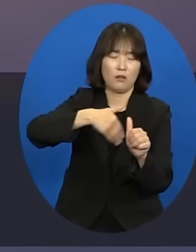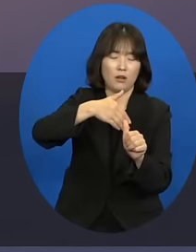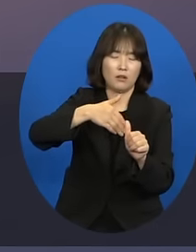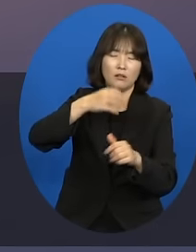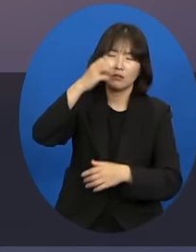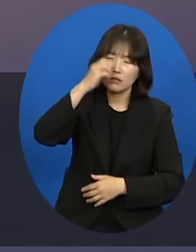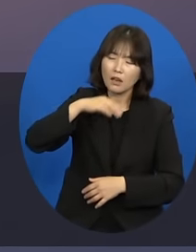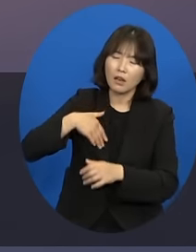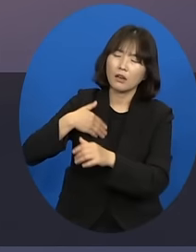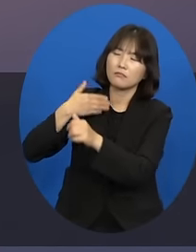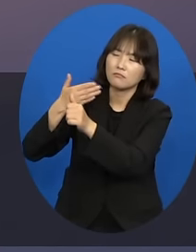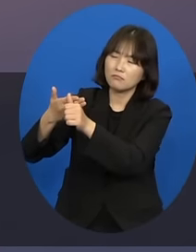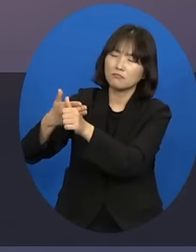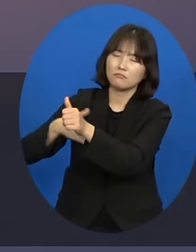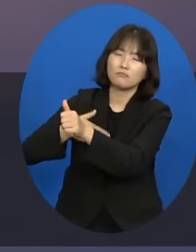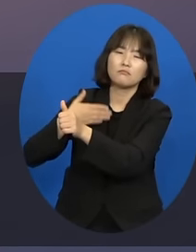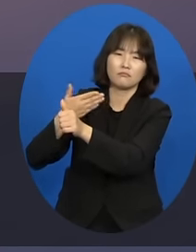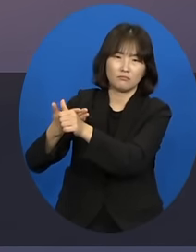알려드리는 게 기도입니다.